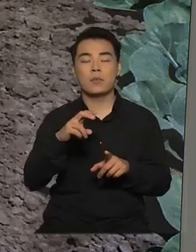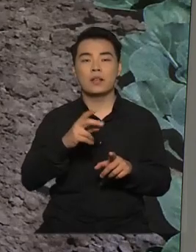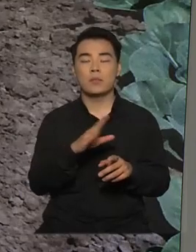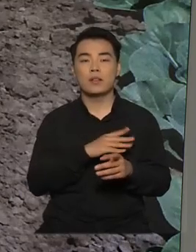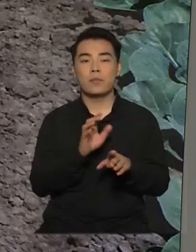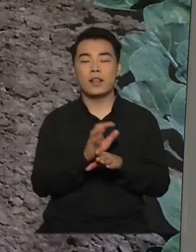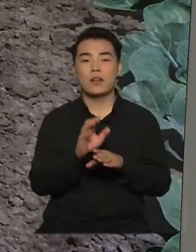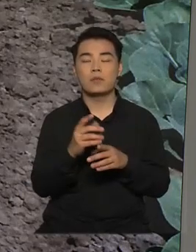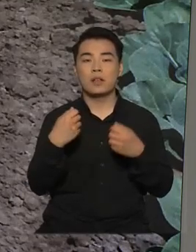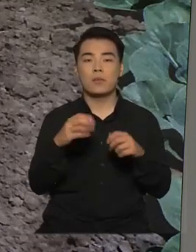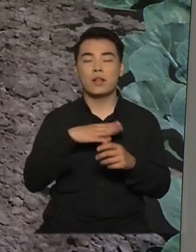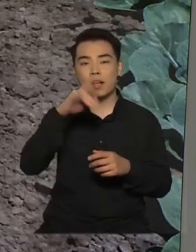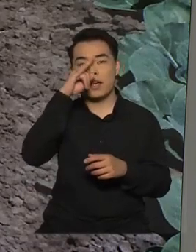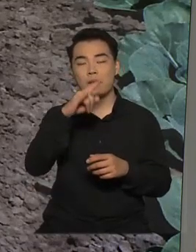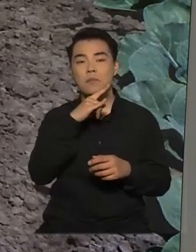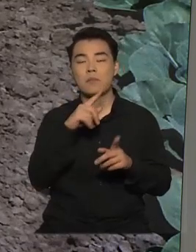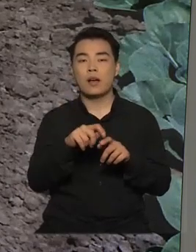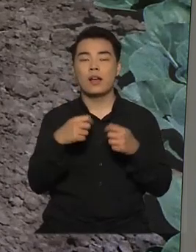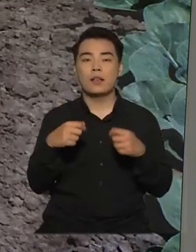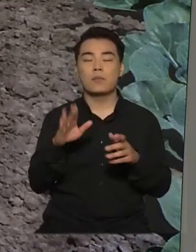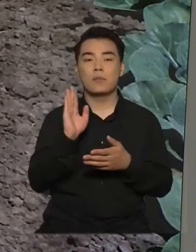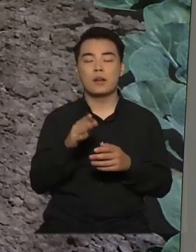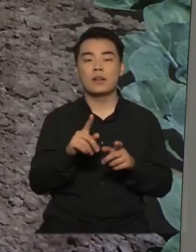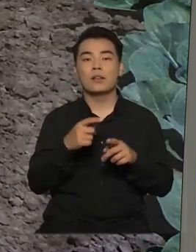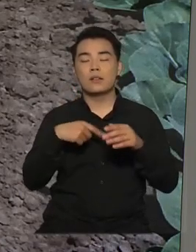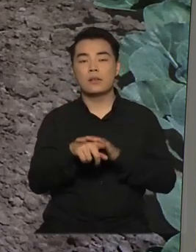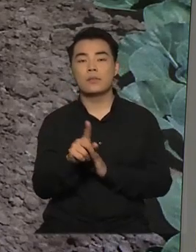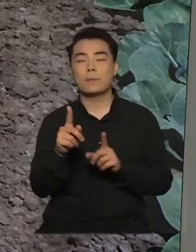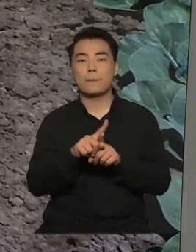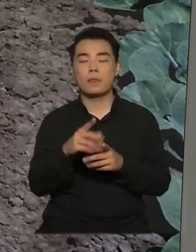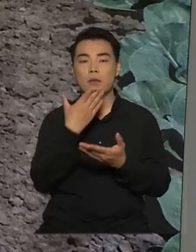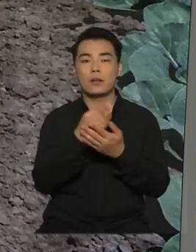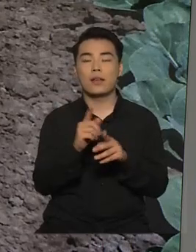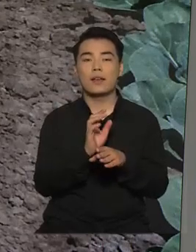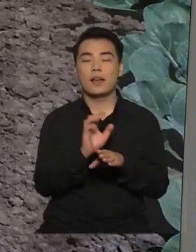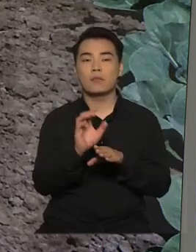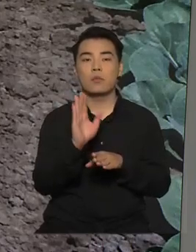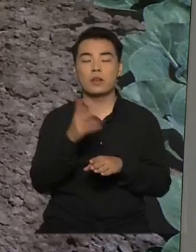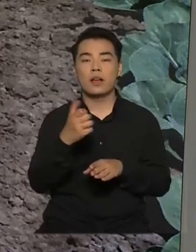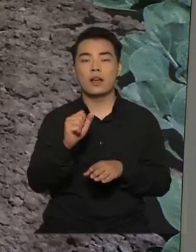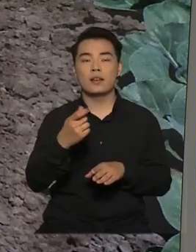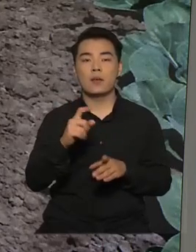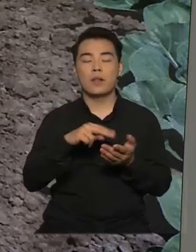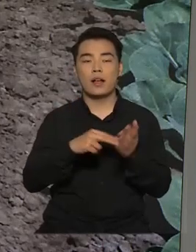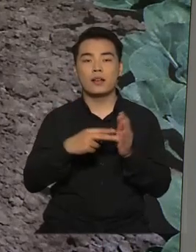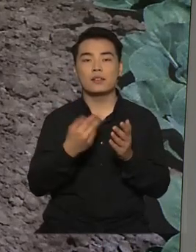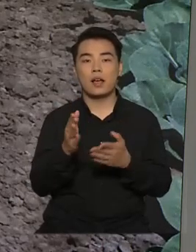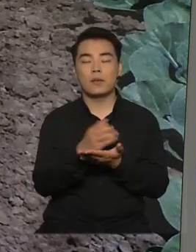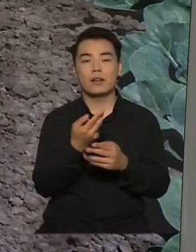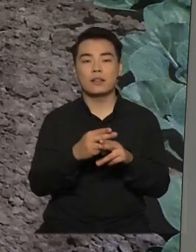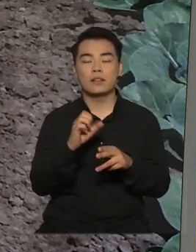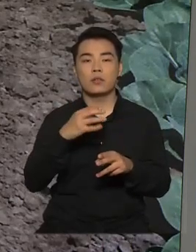поставляют на прилавки казахстанских магазинов. Основная часть будет отправлена на экспорт. Аграрии планируют собрать за этот